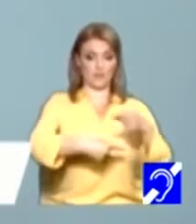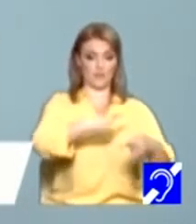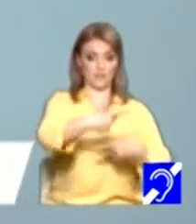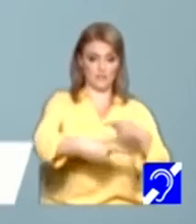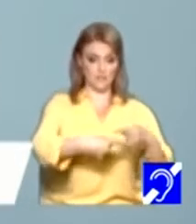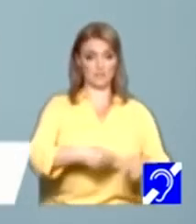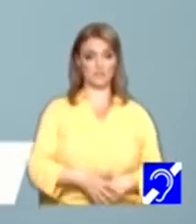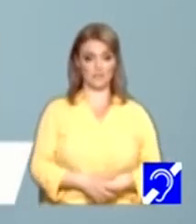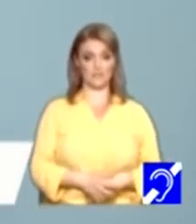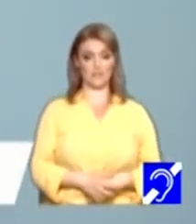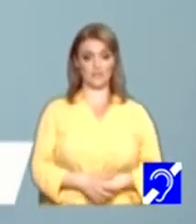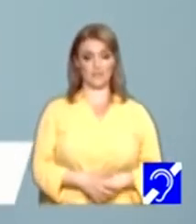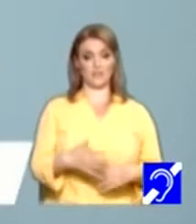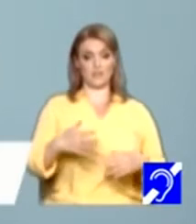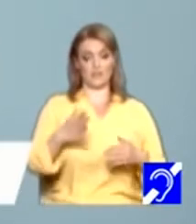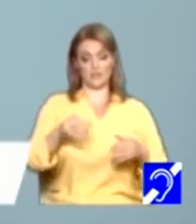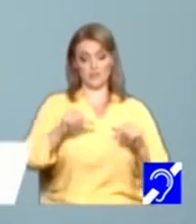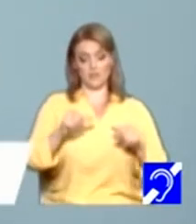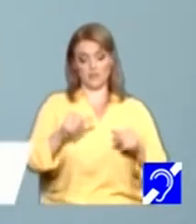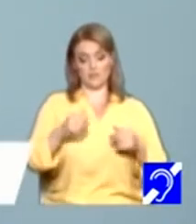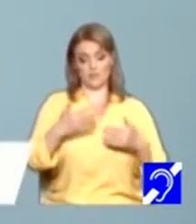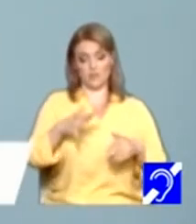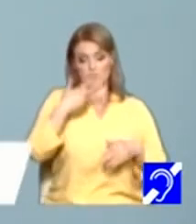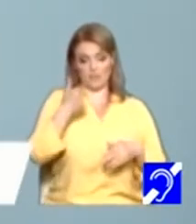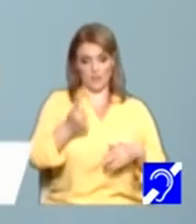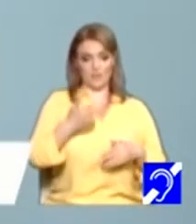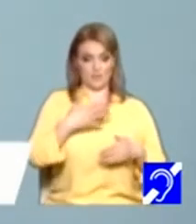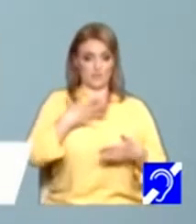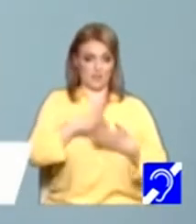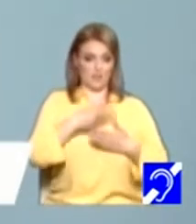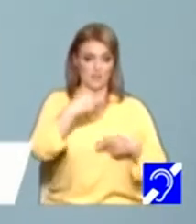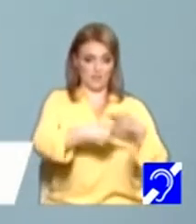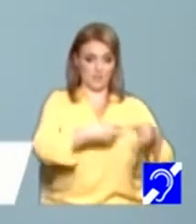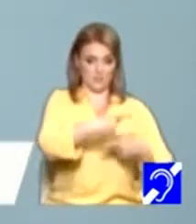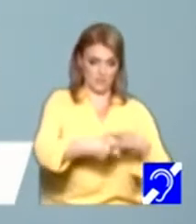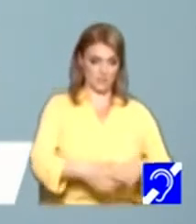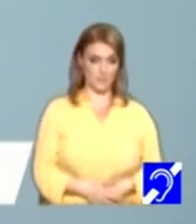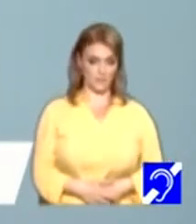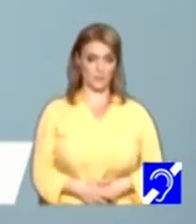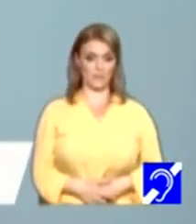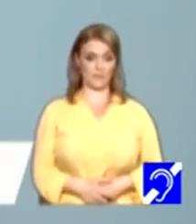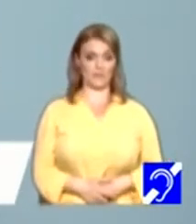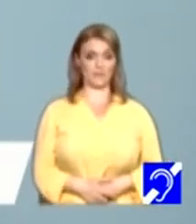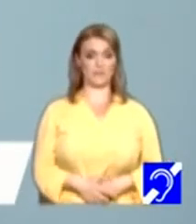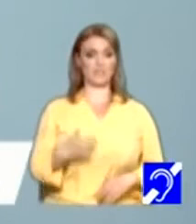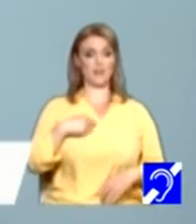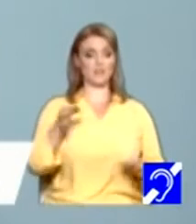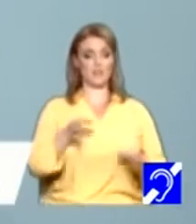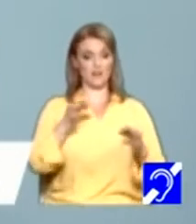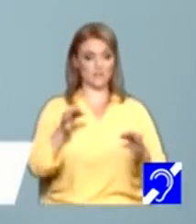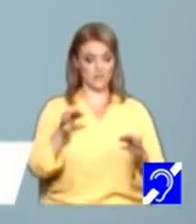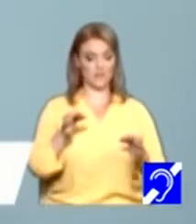o atitudine anumită, formată în 70 de ani asupra acestei victorii, sau eu aș spune, niciodată n-am numit această sărbătoare